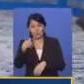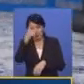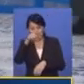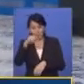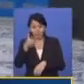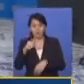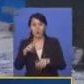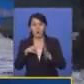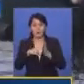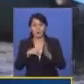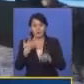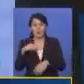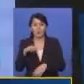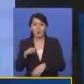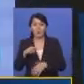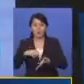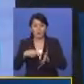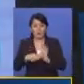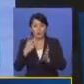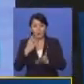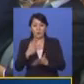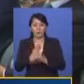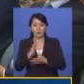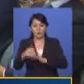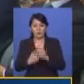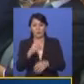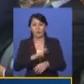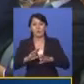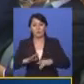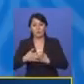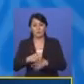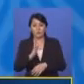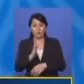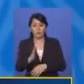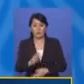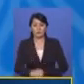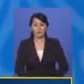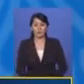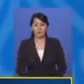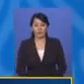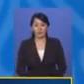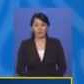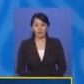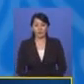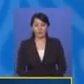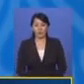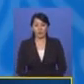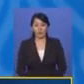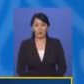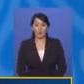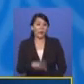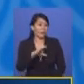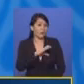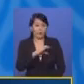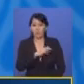жылына 750 мың турист келеді деген жоспар бар. Демек, жаңа жұмыс орындар көптеп ашылады. Біз тек қана қазбалы байлыққа қарап